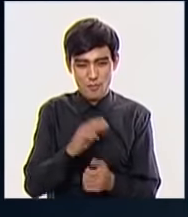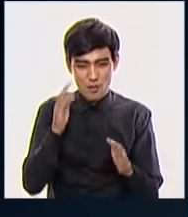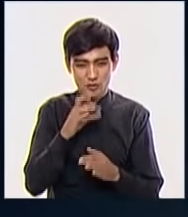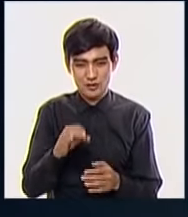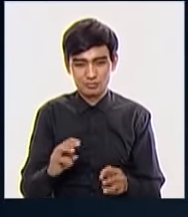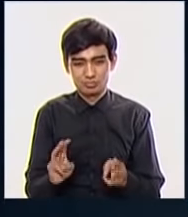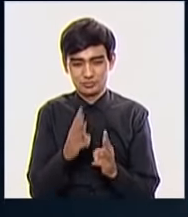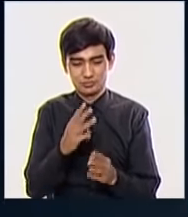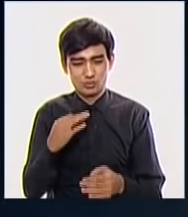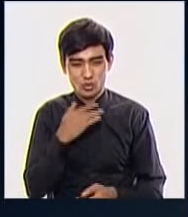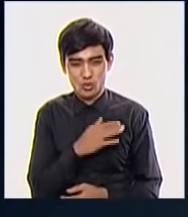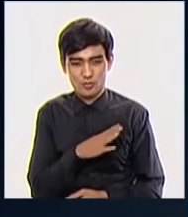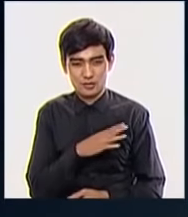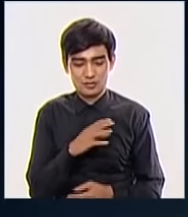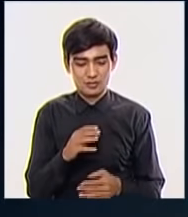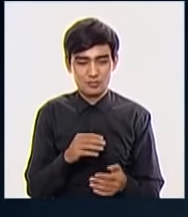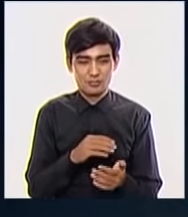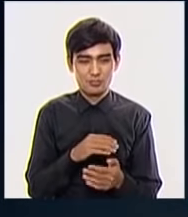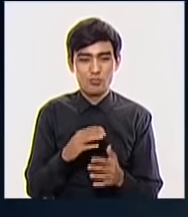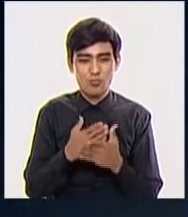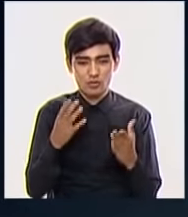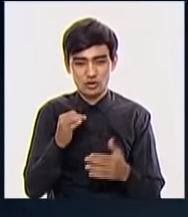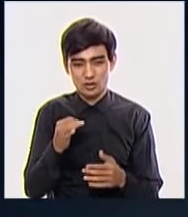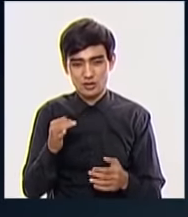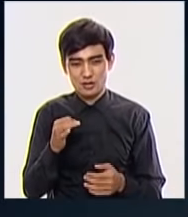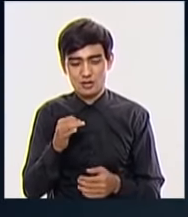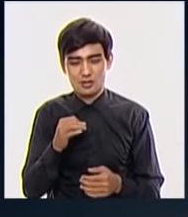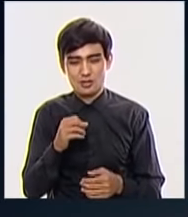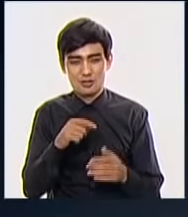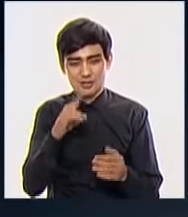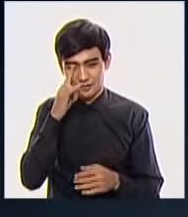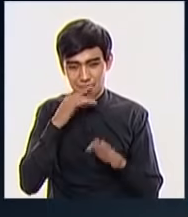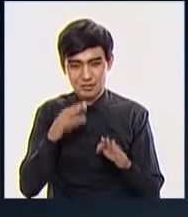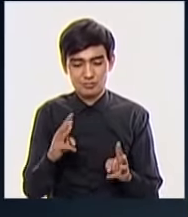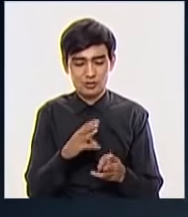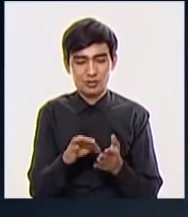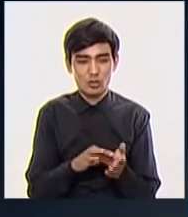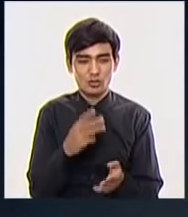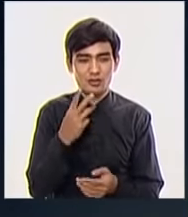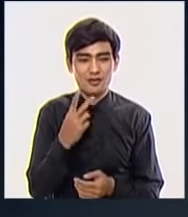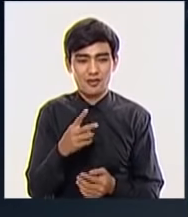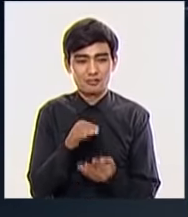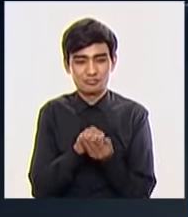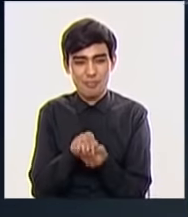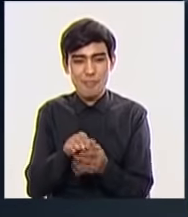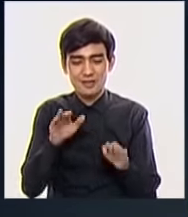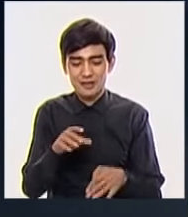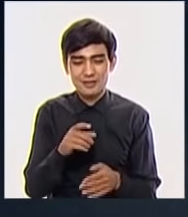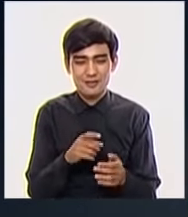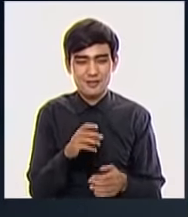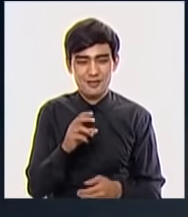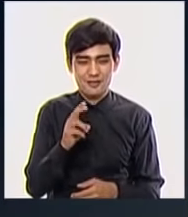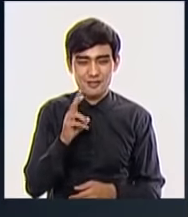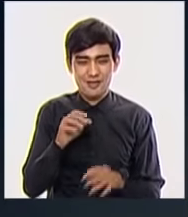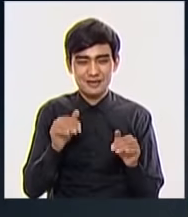к возникновению множества очагов возгораний, в том числе и на погостах. В Казахстане горели сразу два кладбища. В Каскелене Алматинской области огонь